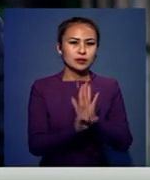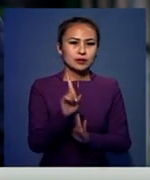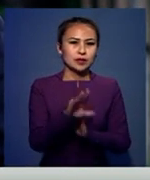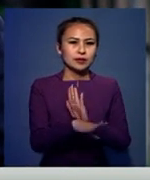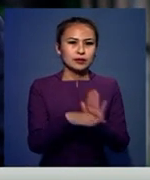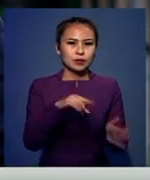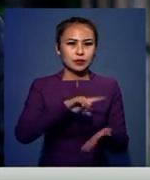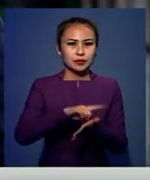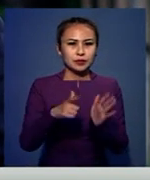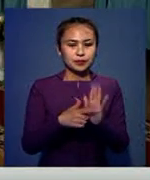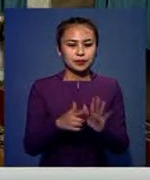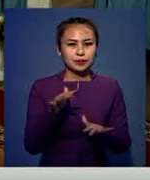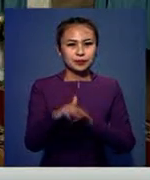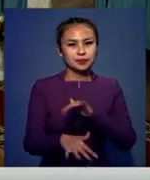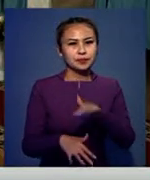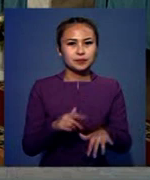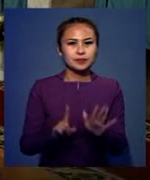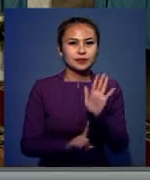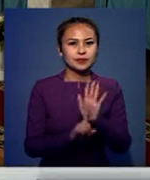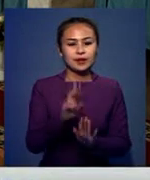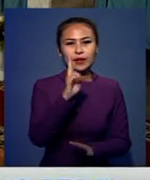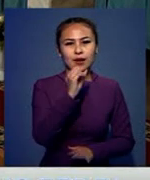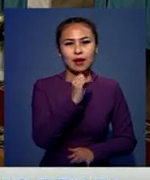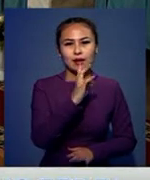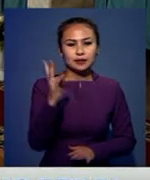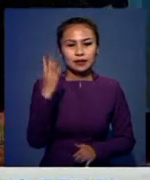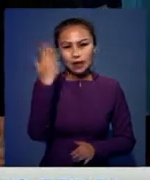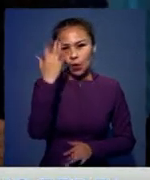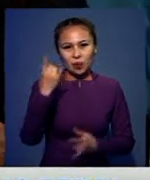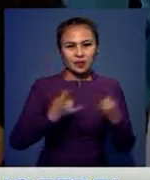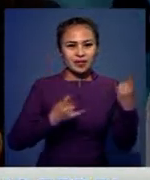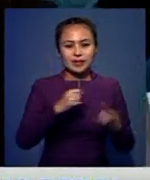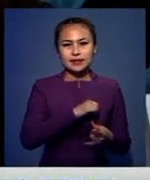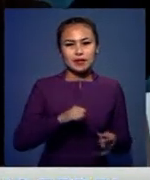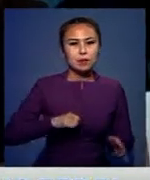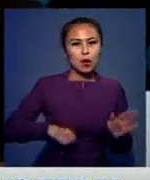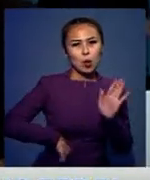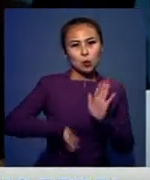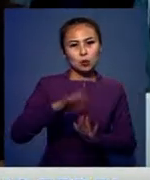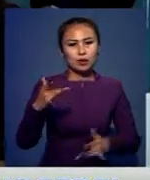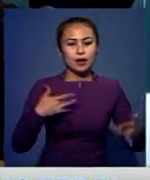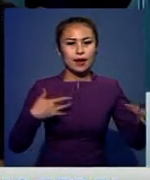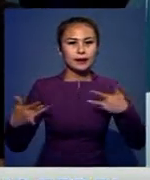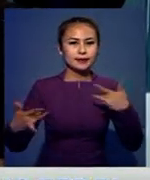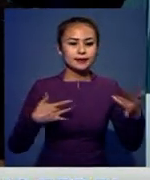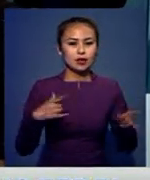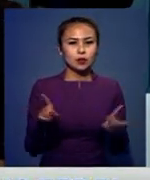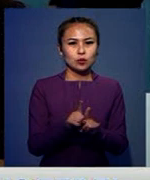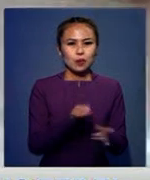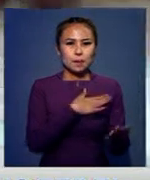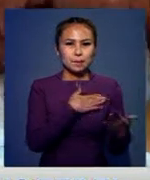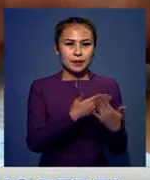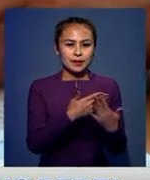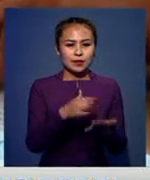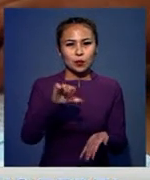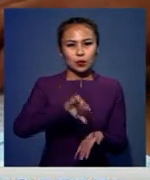сайлау учаскелеріне қарай ағылды. Кан кинофестивалінің үздік актрисасы Самал Еслямова еліміздің саяси өміріне де белсене